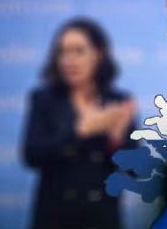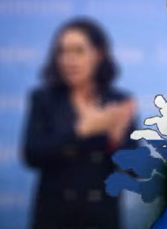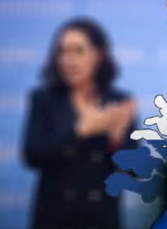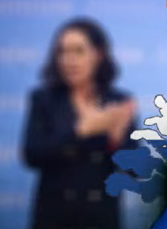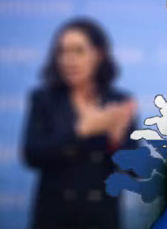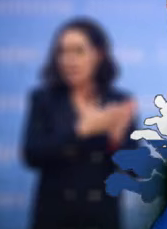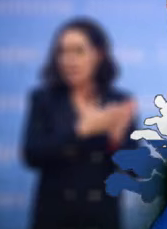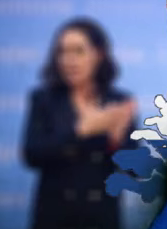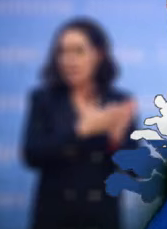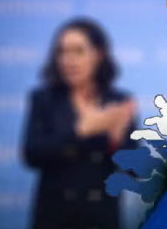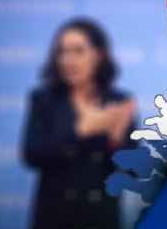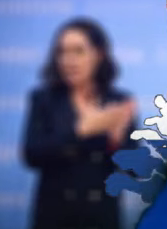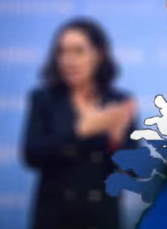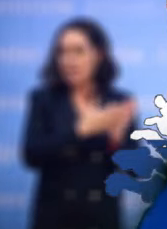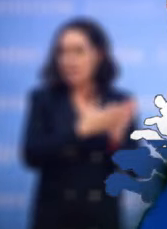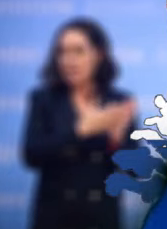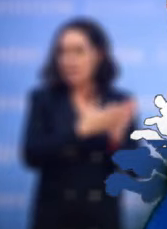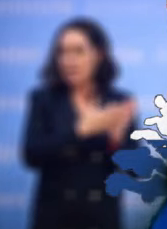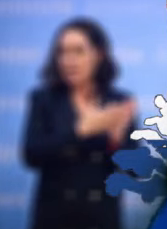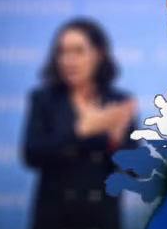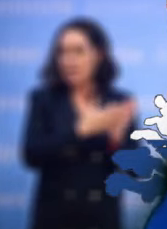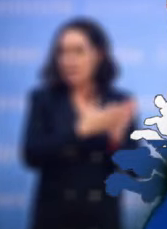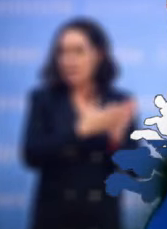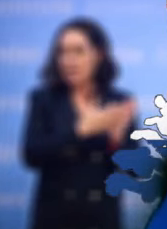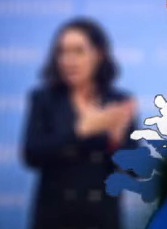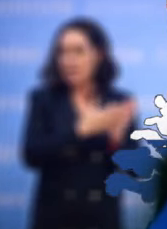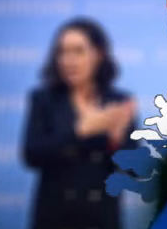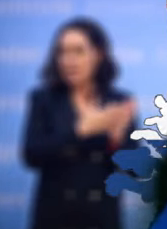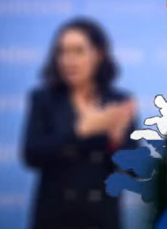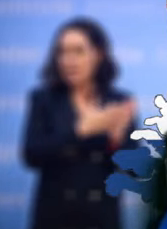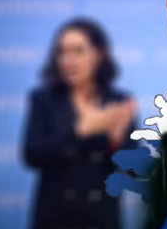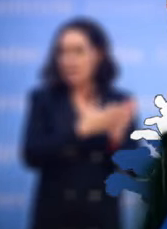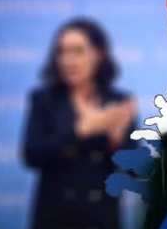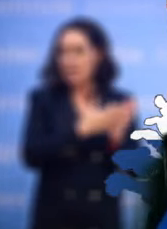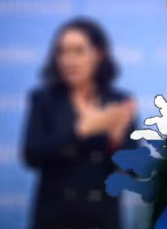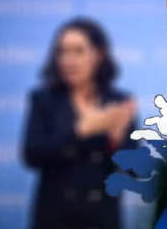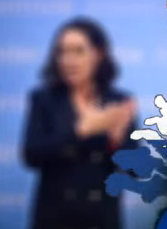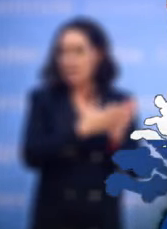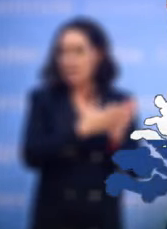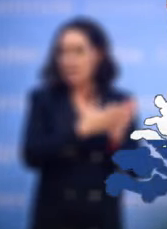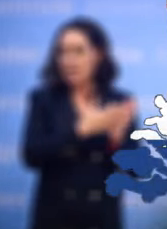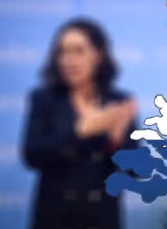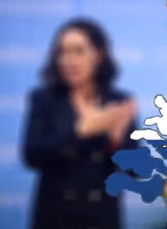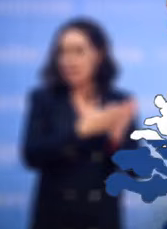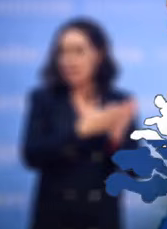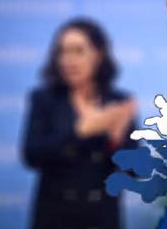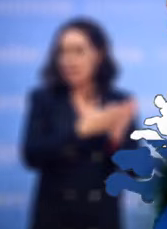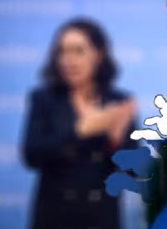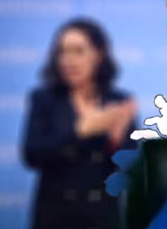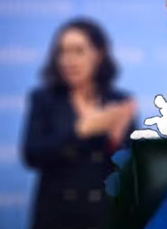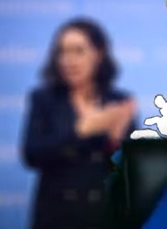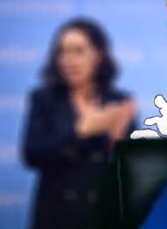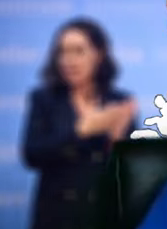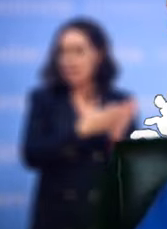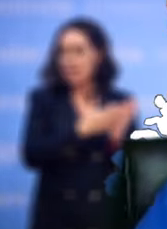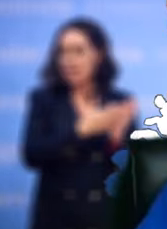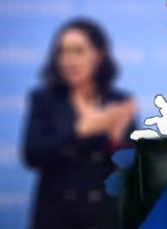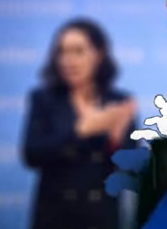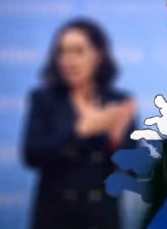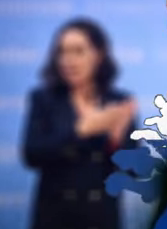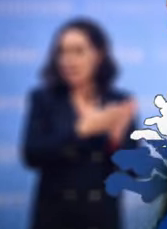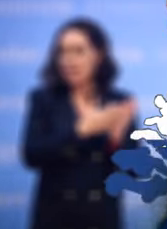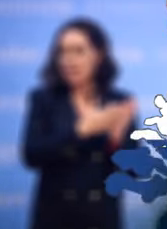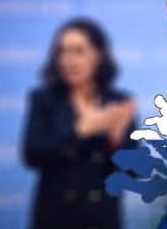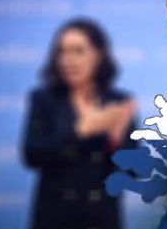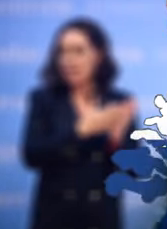open tot 8 uur. En dan vraag ik me eigenlijk af hoe gaan ze dat doen met kerst? Want als alle winkels en restaurants vanaf 5